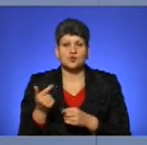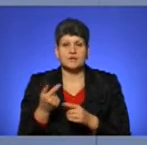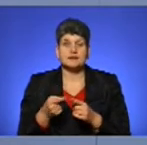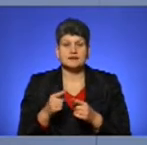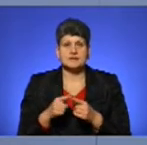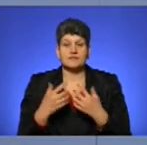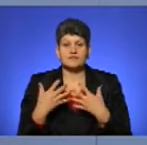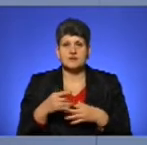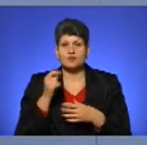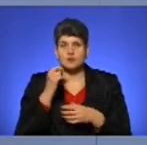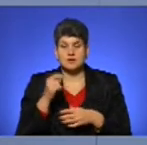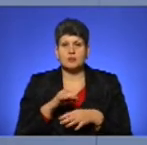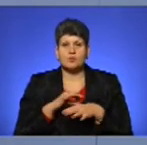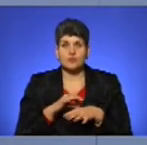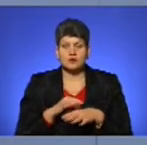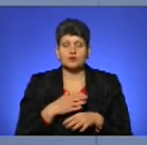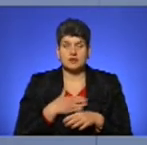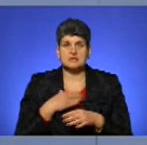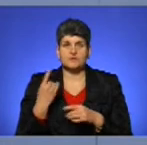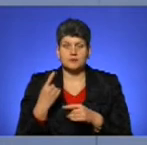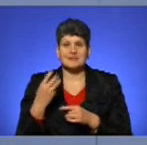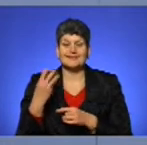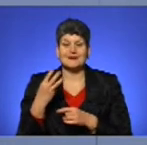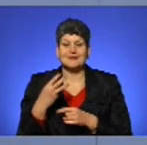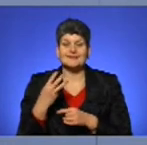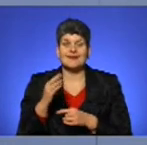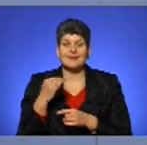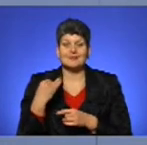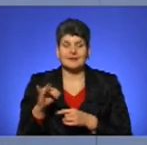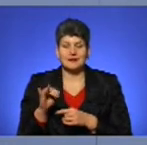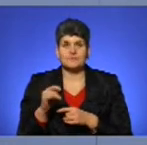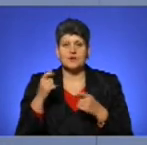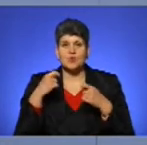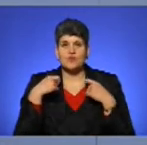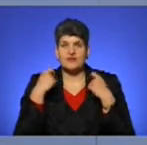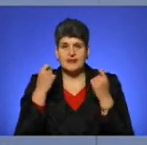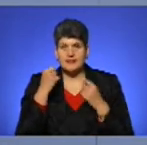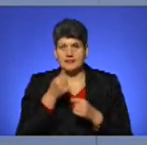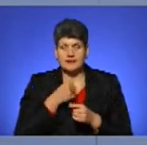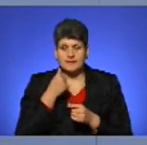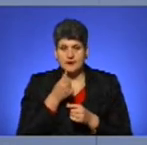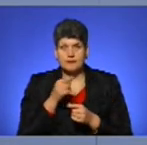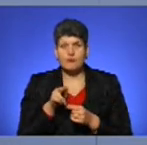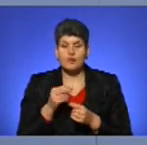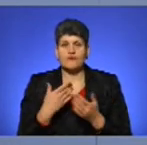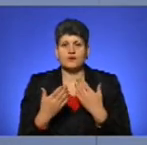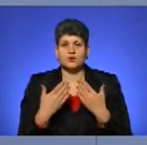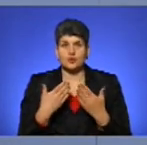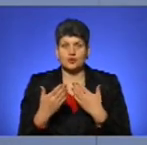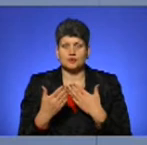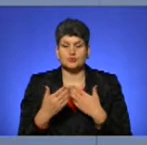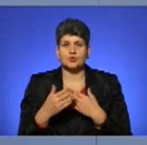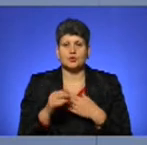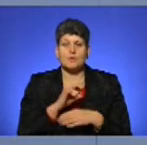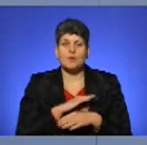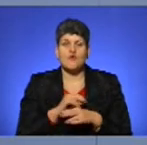в Україні проводиться і у нас в області 30-й, можна сказати, юбілейний рік по відношенню